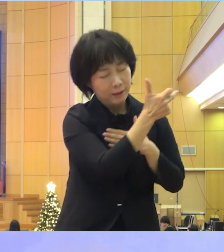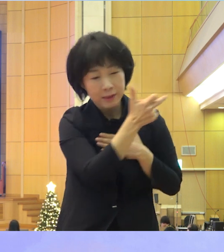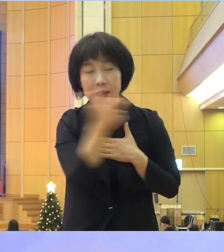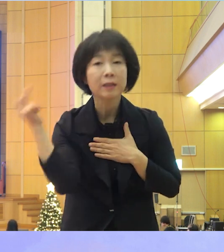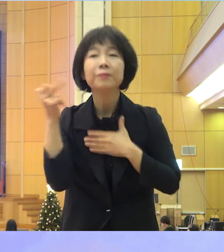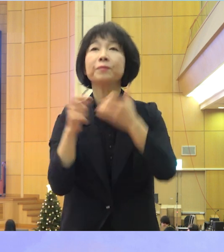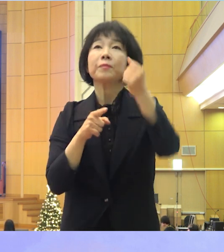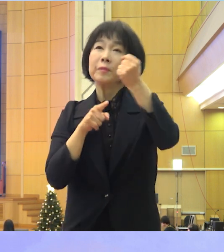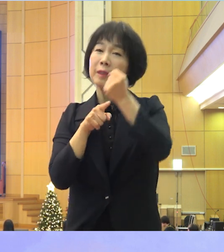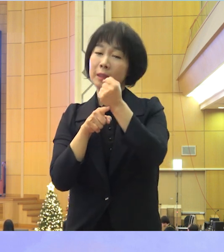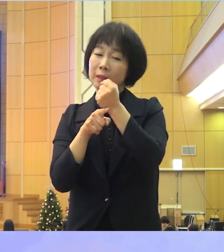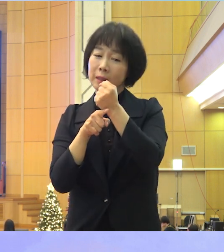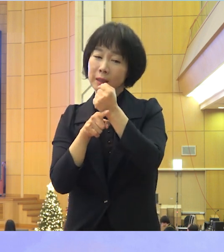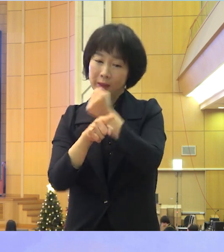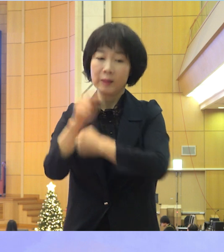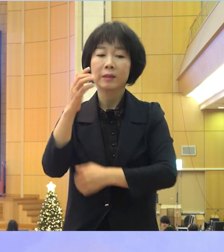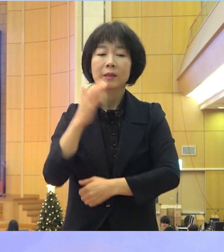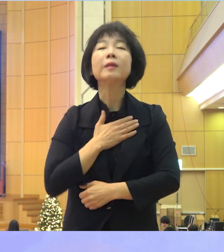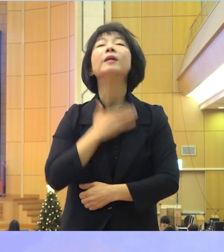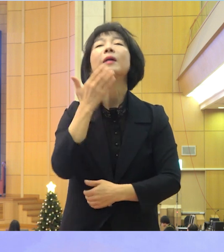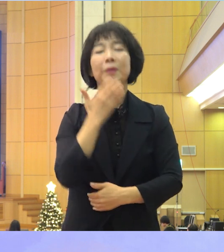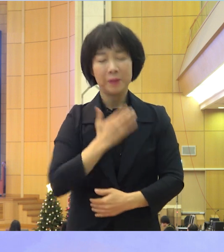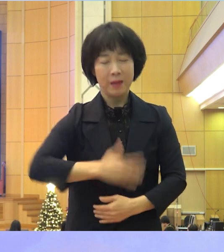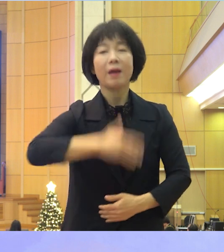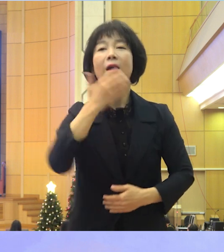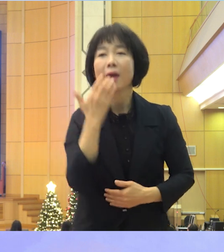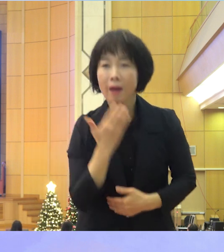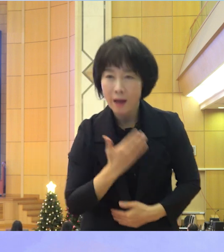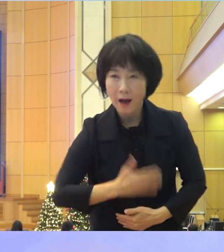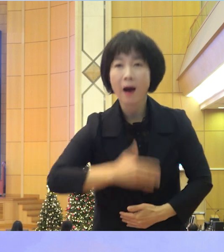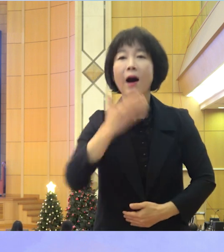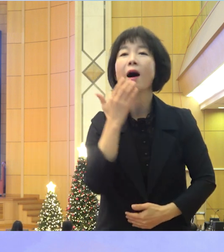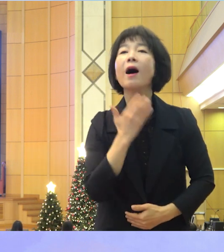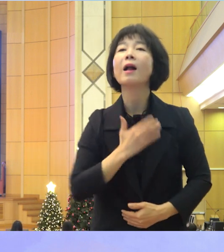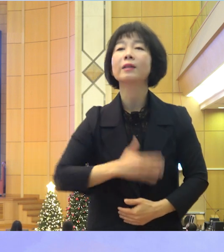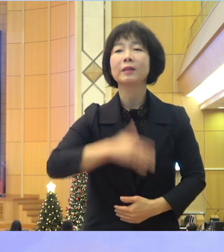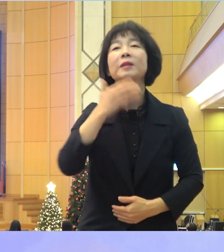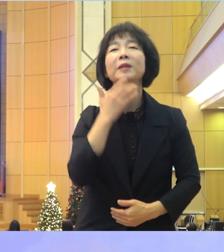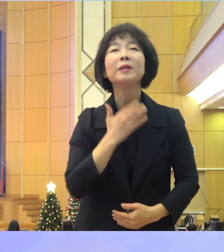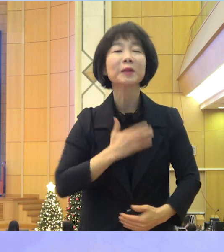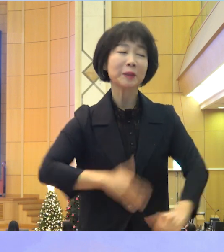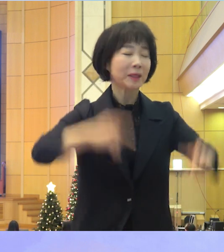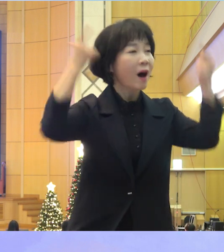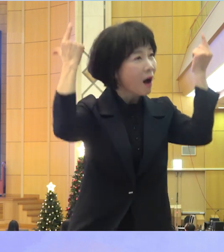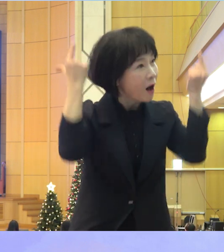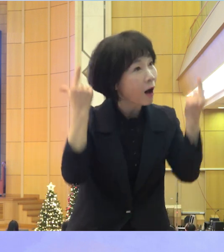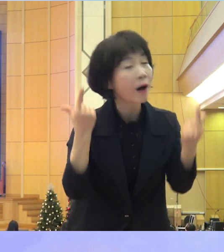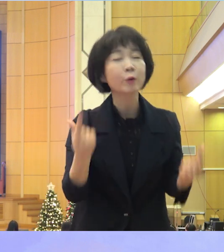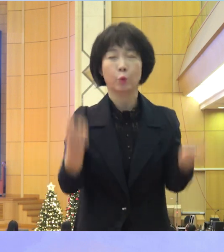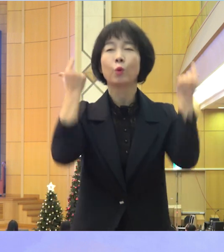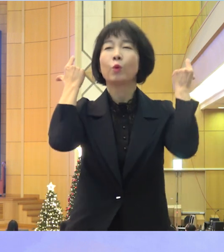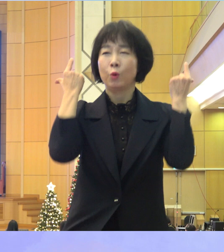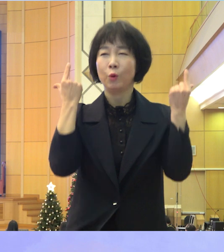하나님의 그 뜻을 내 알듯